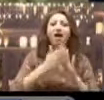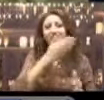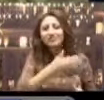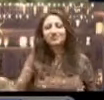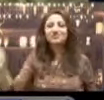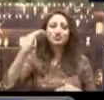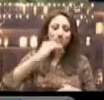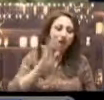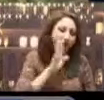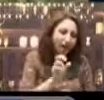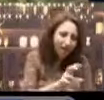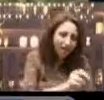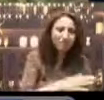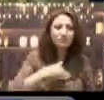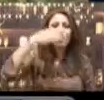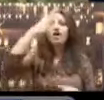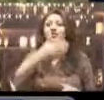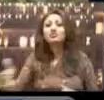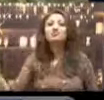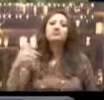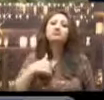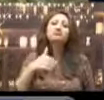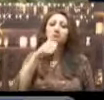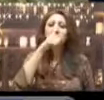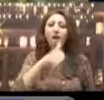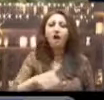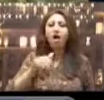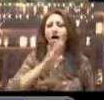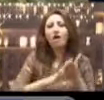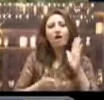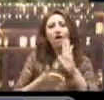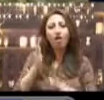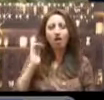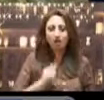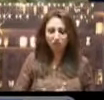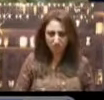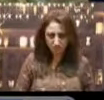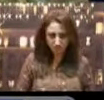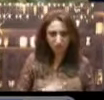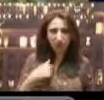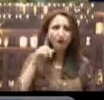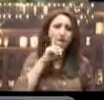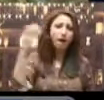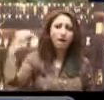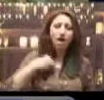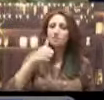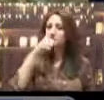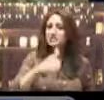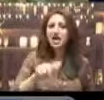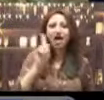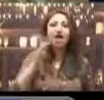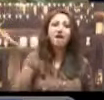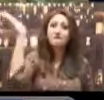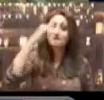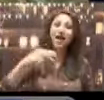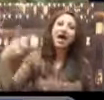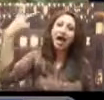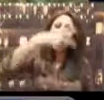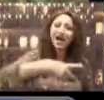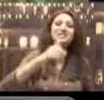ان انا يعني اتحمقت قوي. بس دايما اللي بفتكره من الموقف ده كلمه والدتي، لان حتى هذه اللحظه